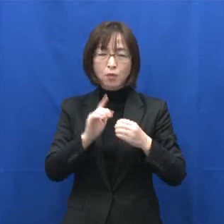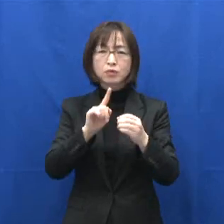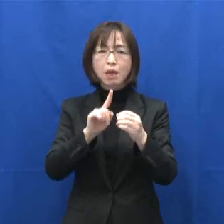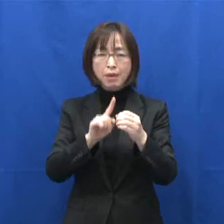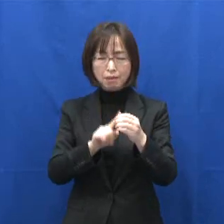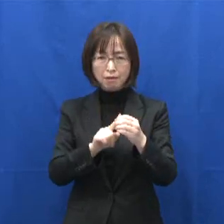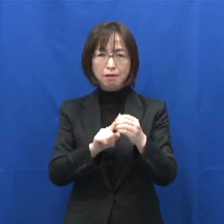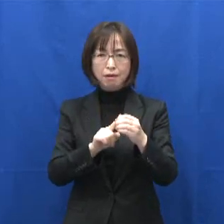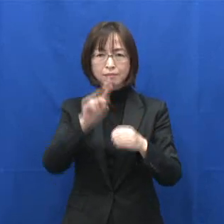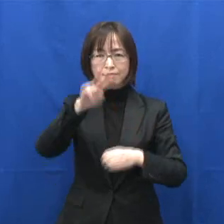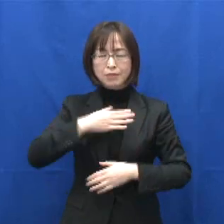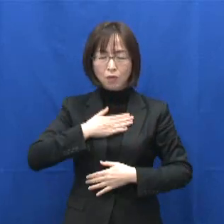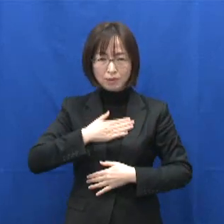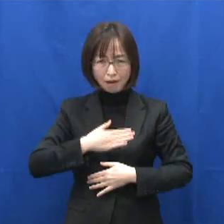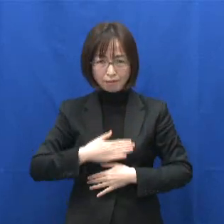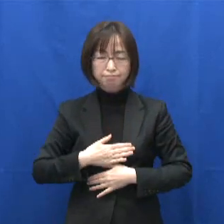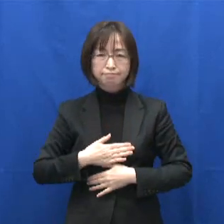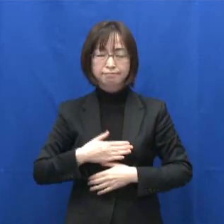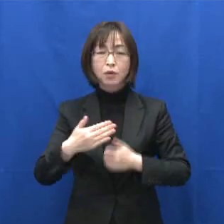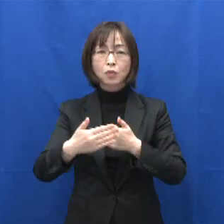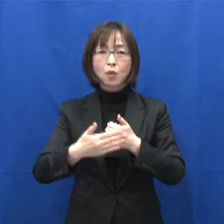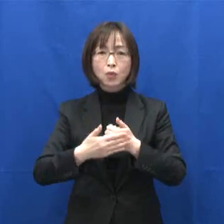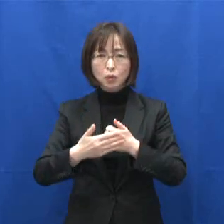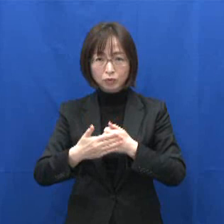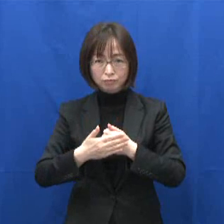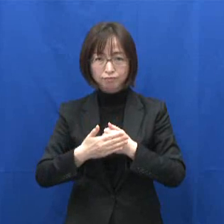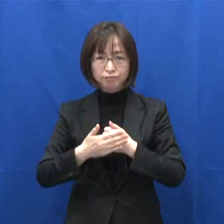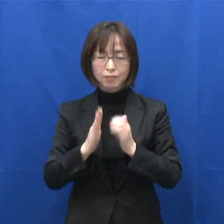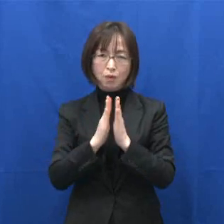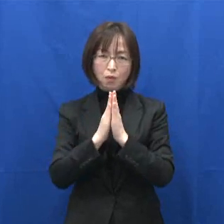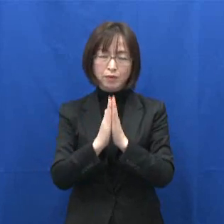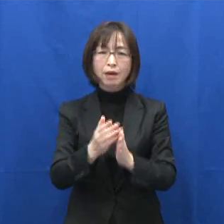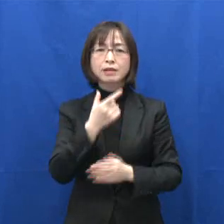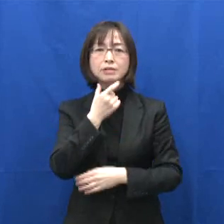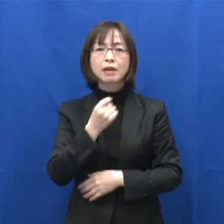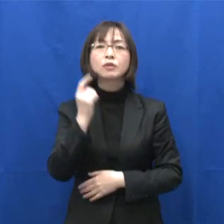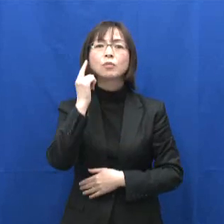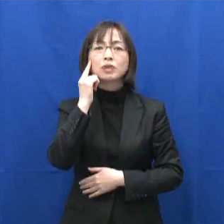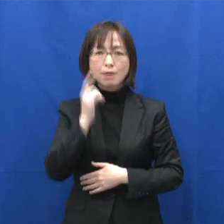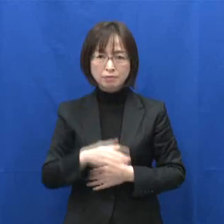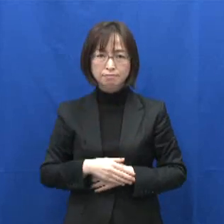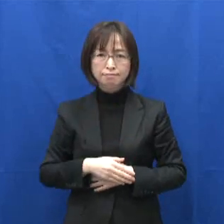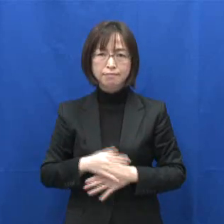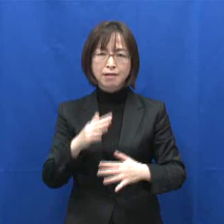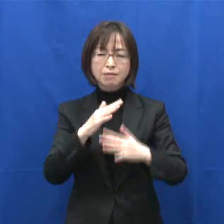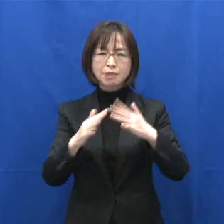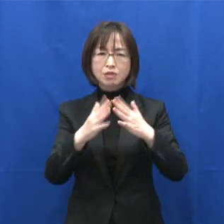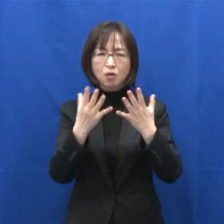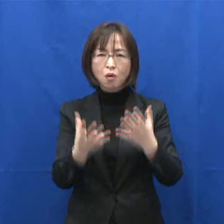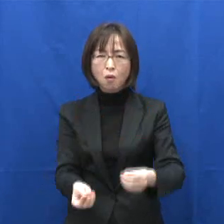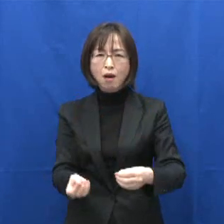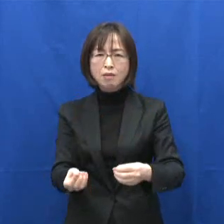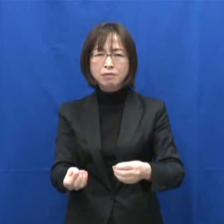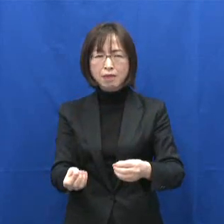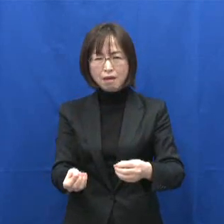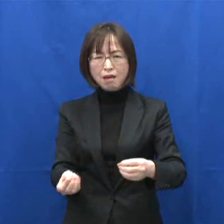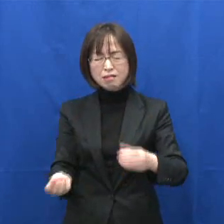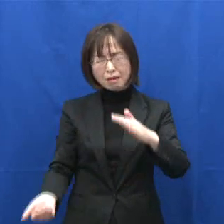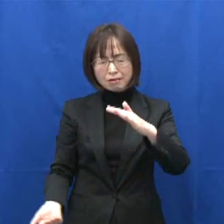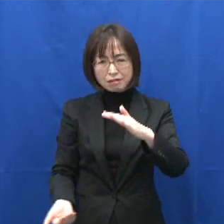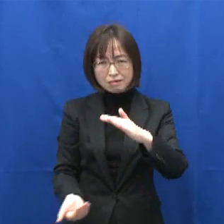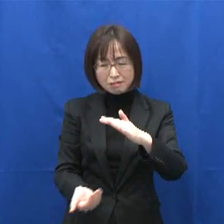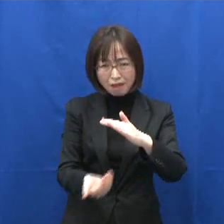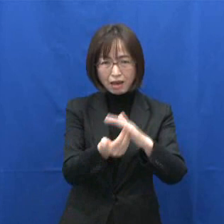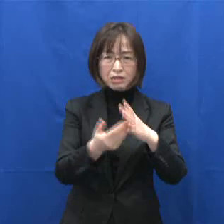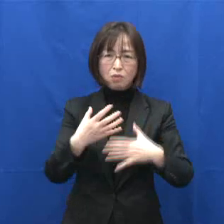も、ご理解とご協力をお願いしたいと思います。戦後の最大とも言